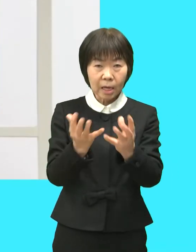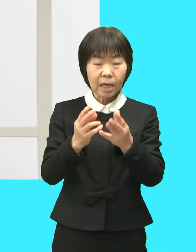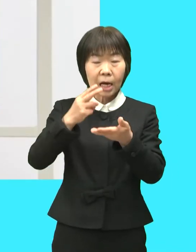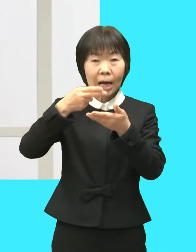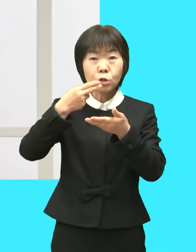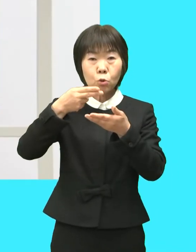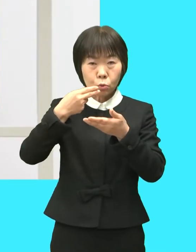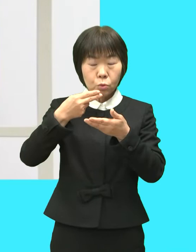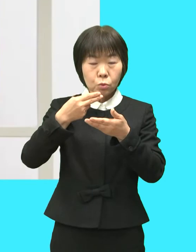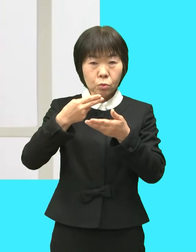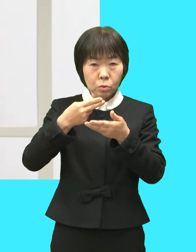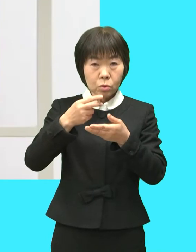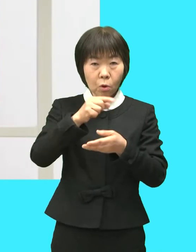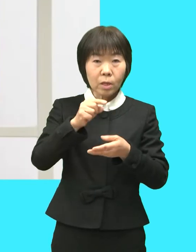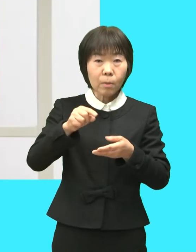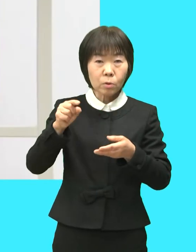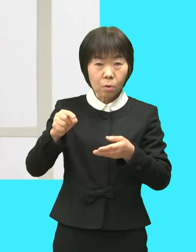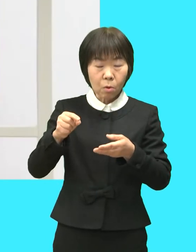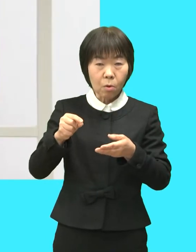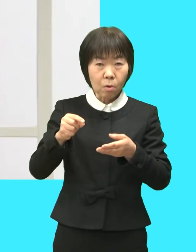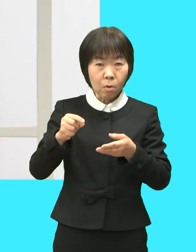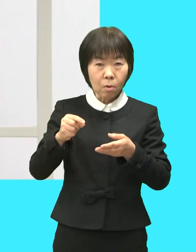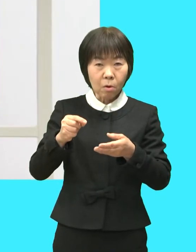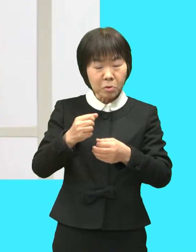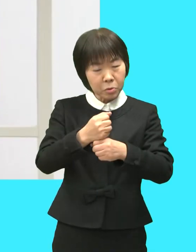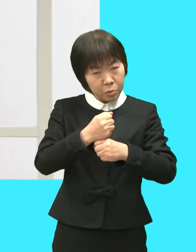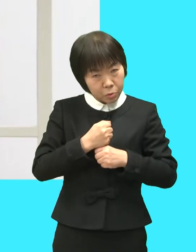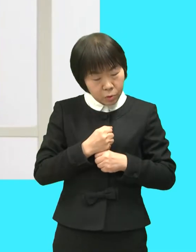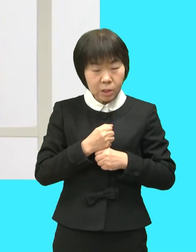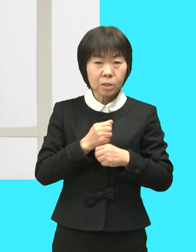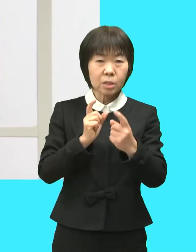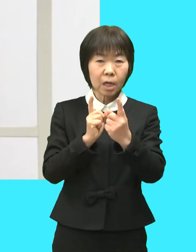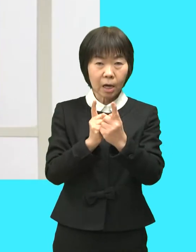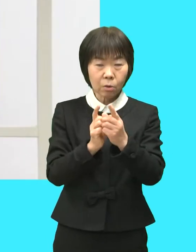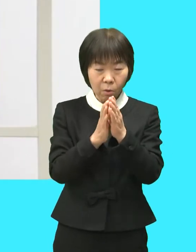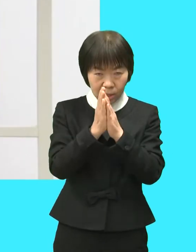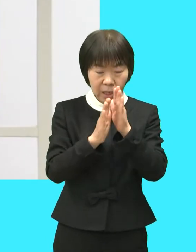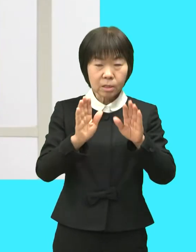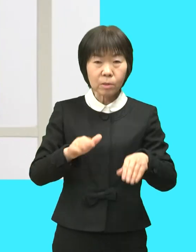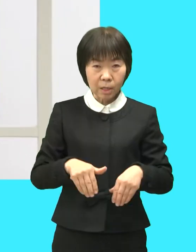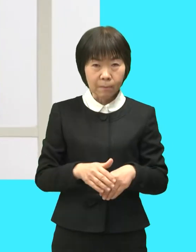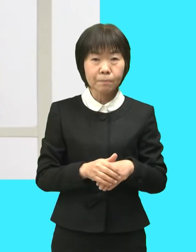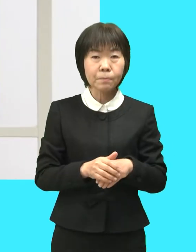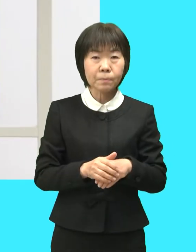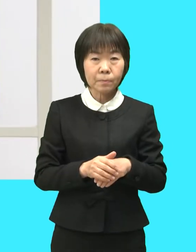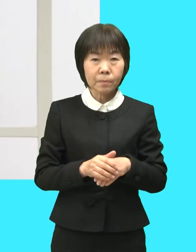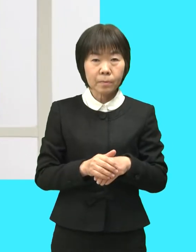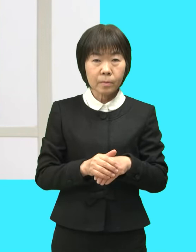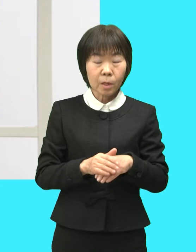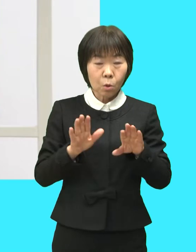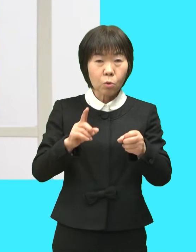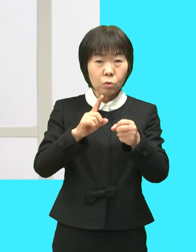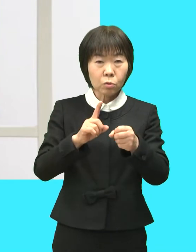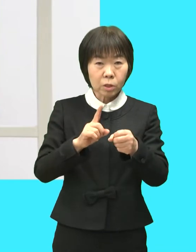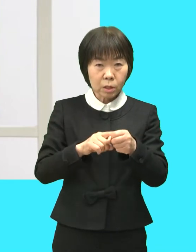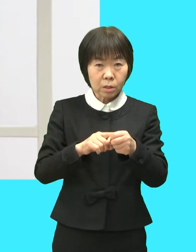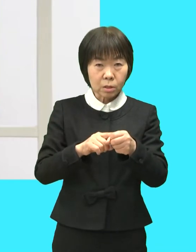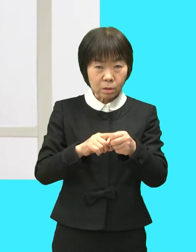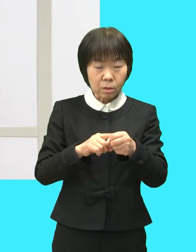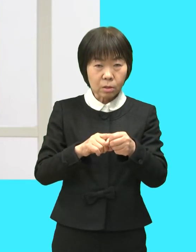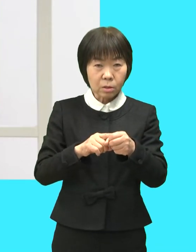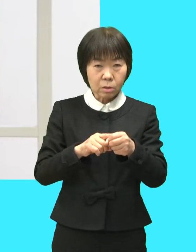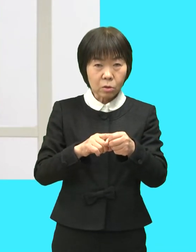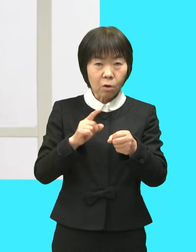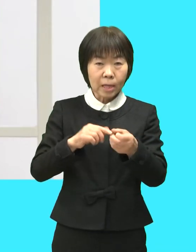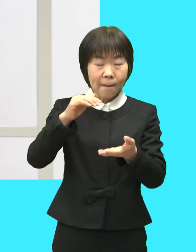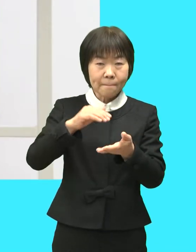会食、こういったものを慎重な対応をお願いしたところであります。今年の年末年始6日